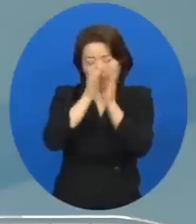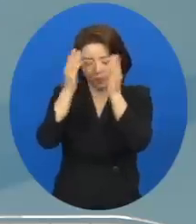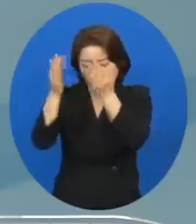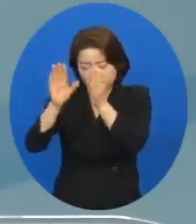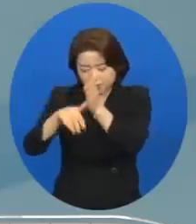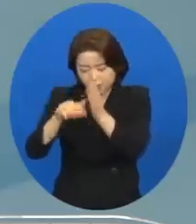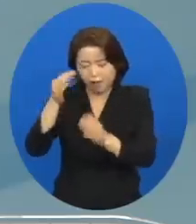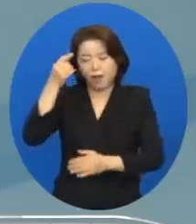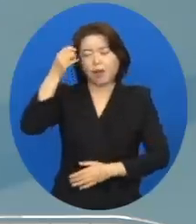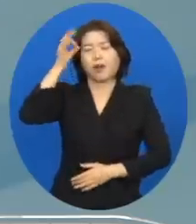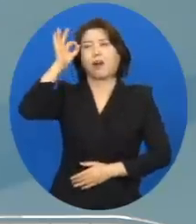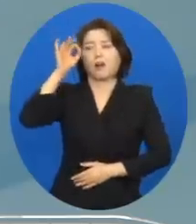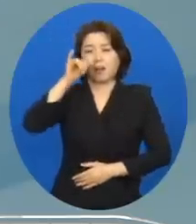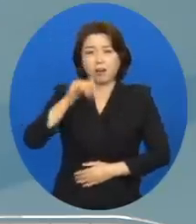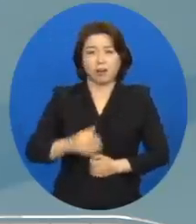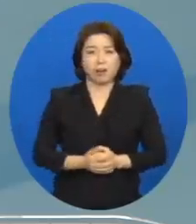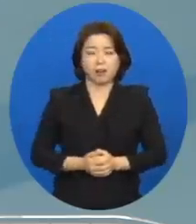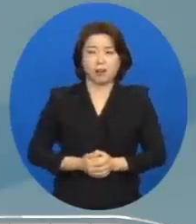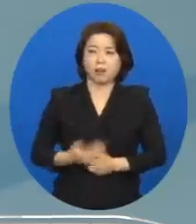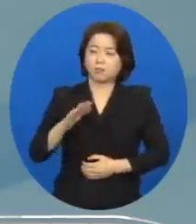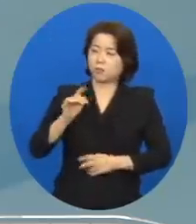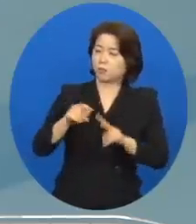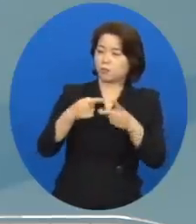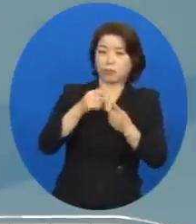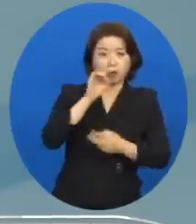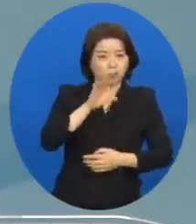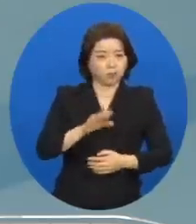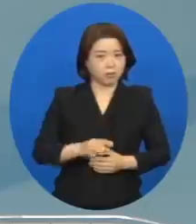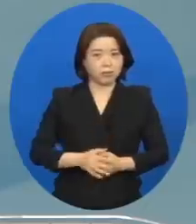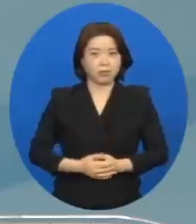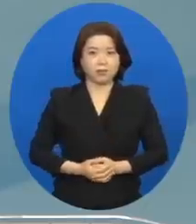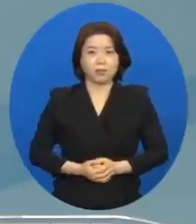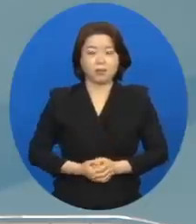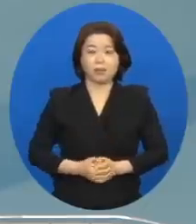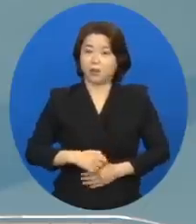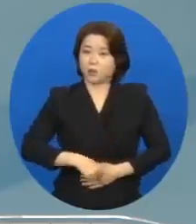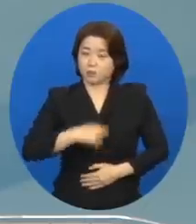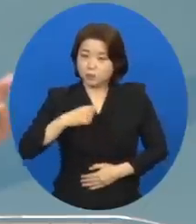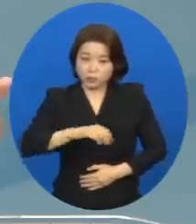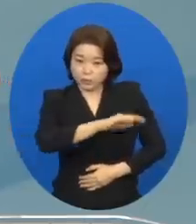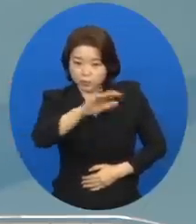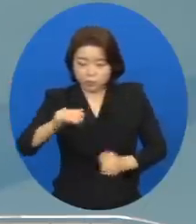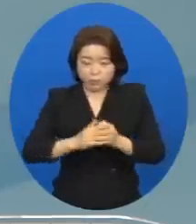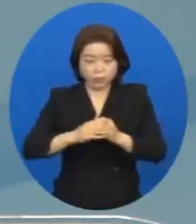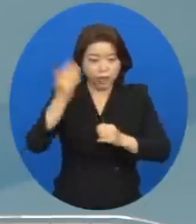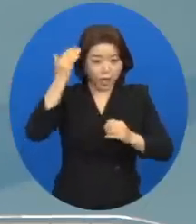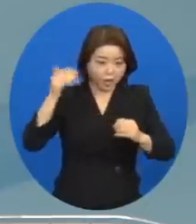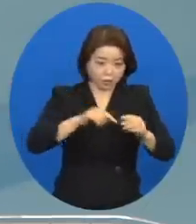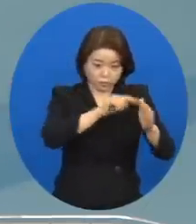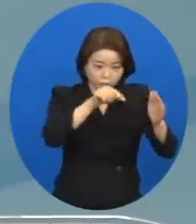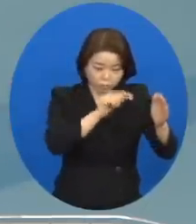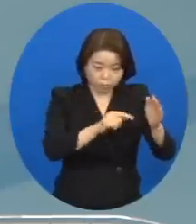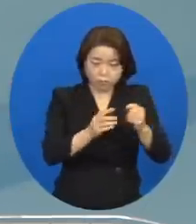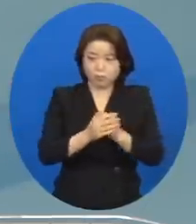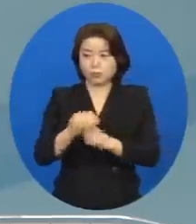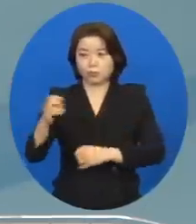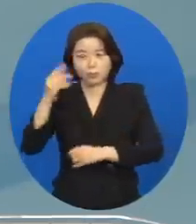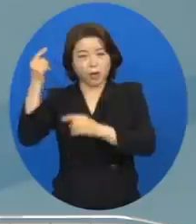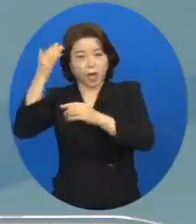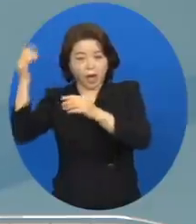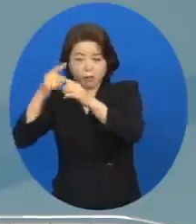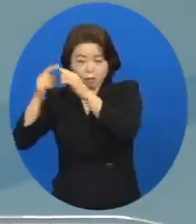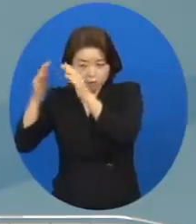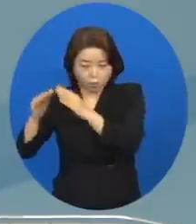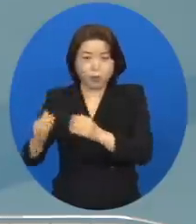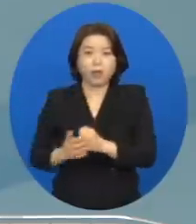깨달았어요. 근데 이해가 안 되는 겁니다. 솔직히 우리나라와 한국 교회가